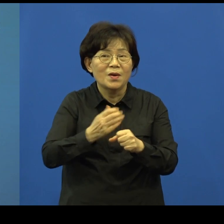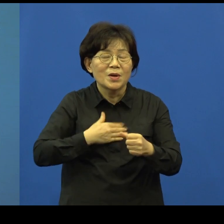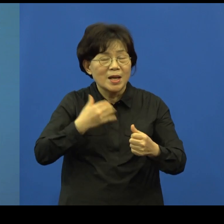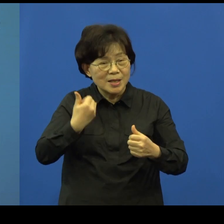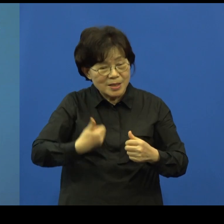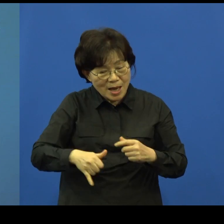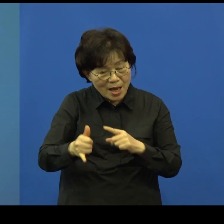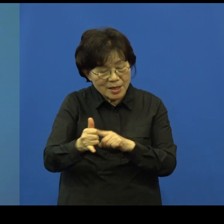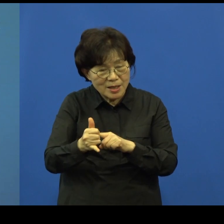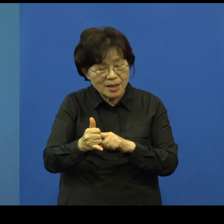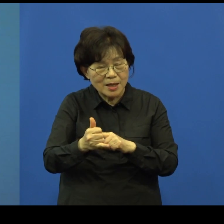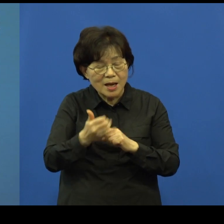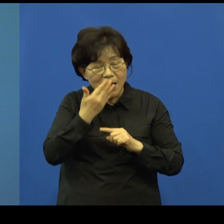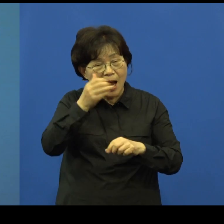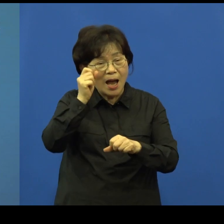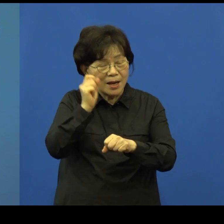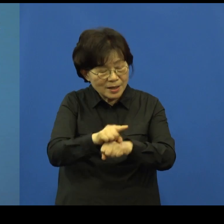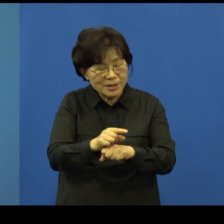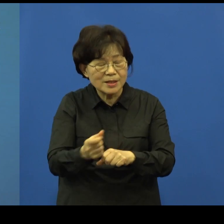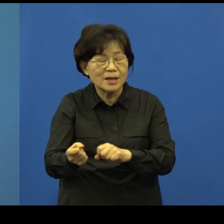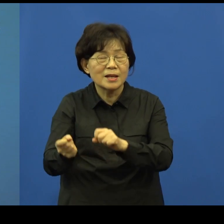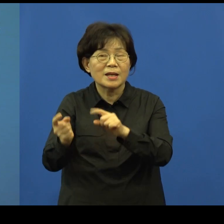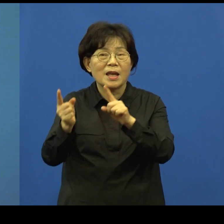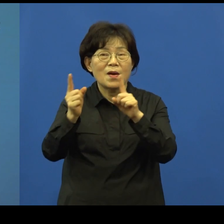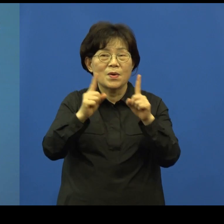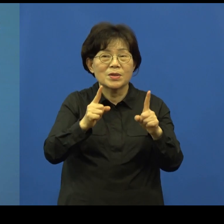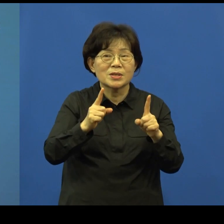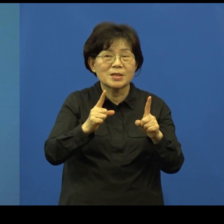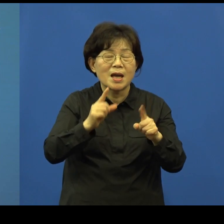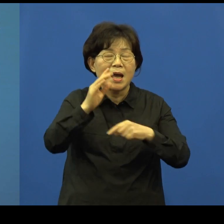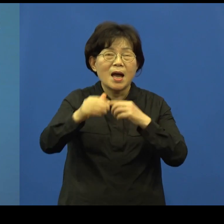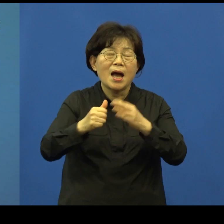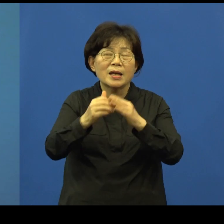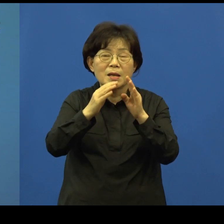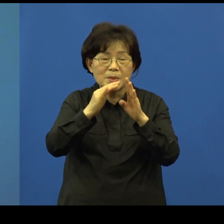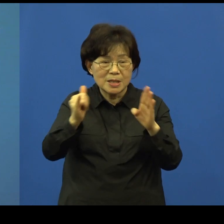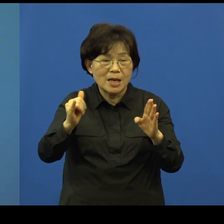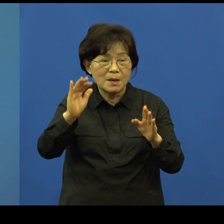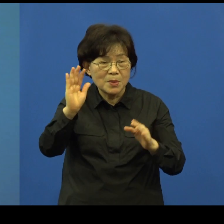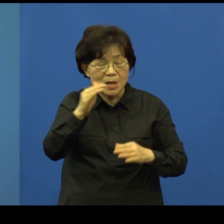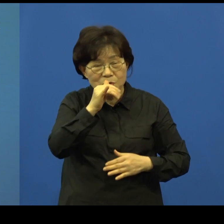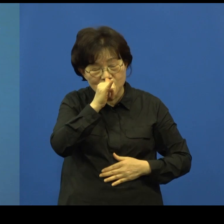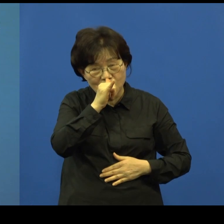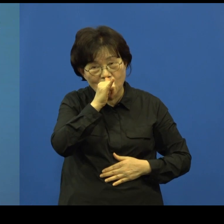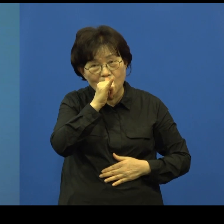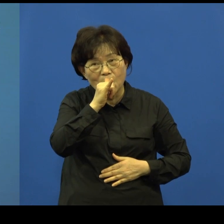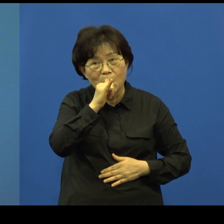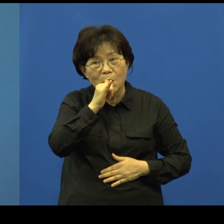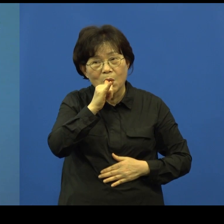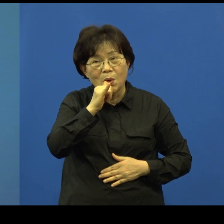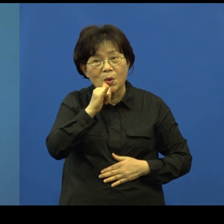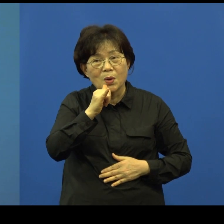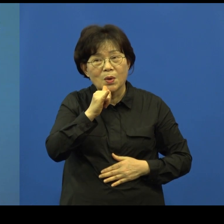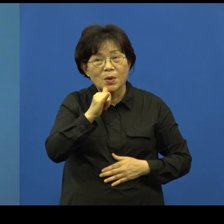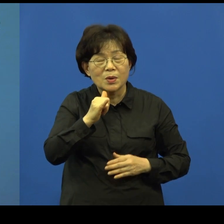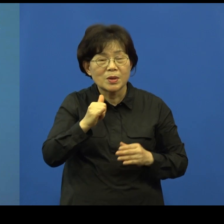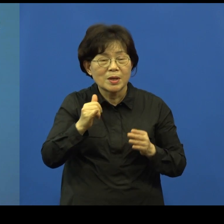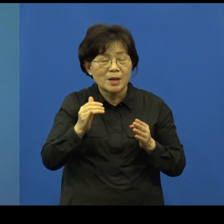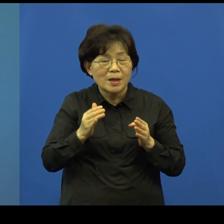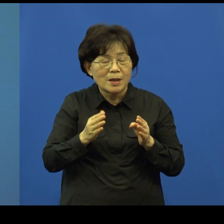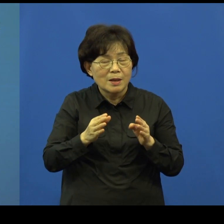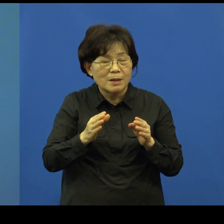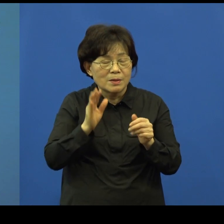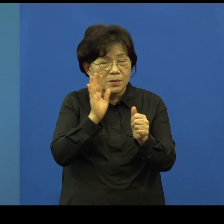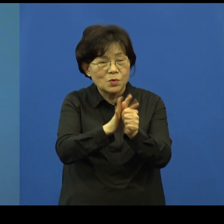자녀들의 가능성과 잠재력을 막 일깨워서 하나님의 사람들이 되도록 그냥 막 길을 쫙 열어주는